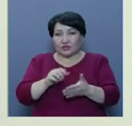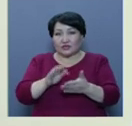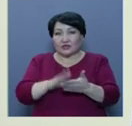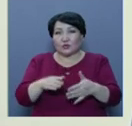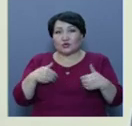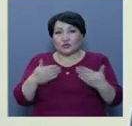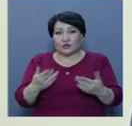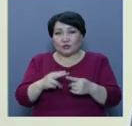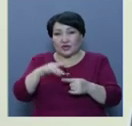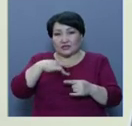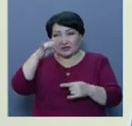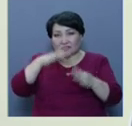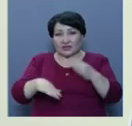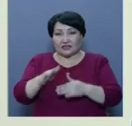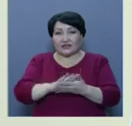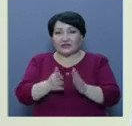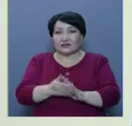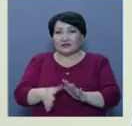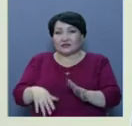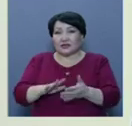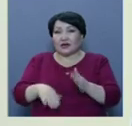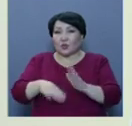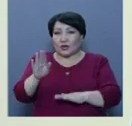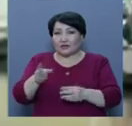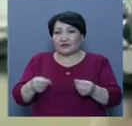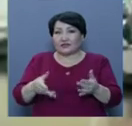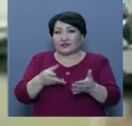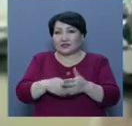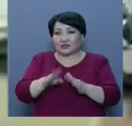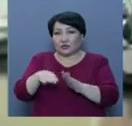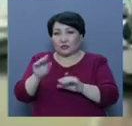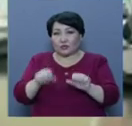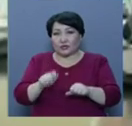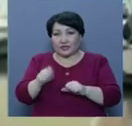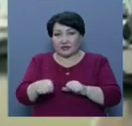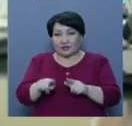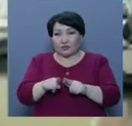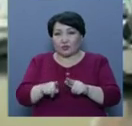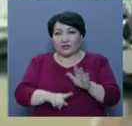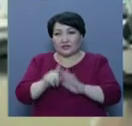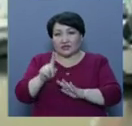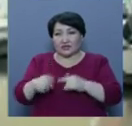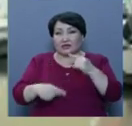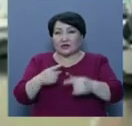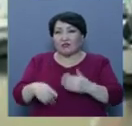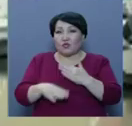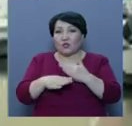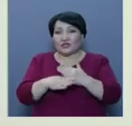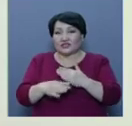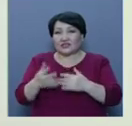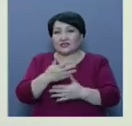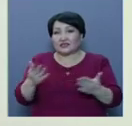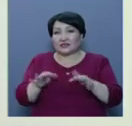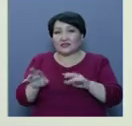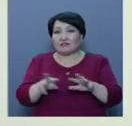Бұл Қазақстанның инвестициялық ахуалын айтарлықтай жақсартуға мүмкіндік береді. Бұл қадам арқылы сыртқы істер министрлігі